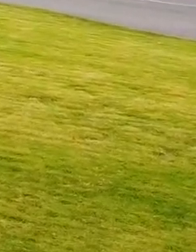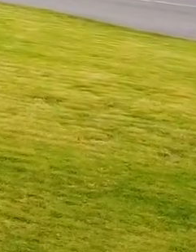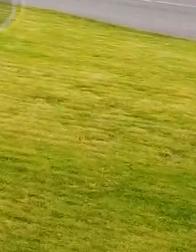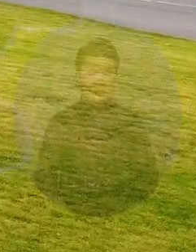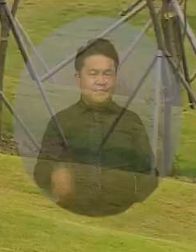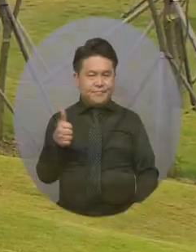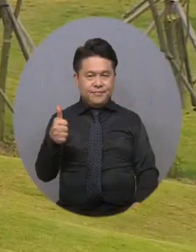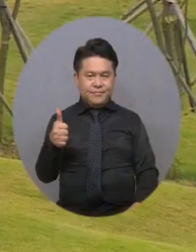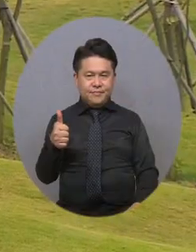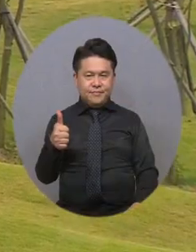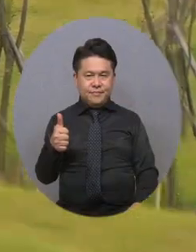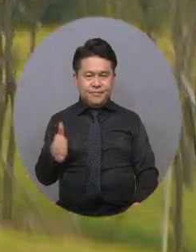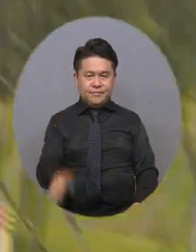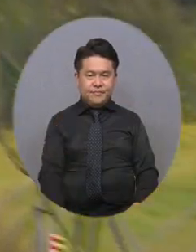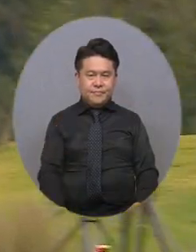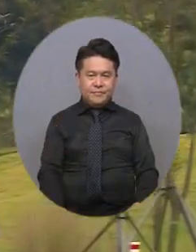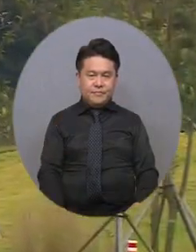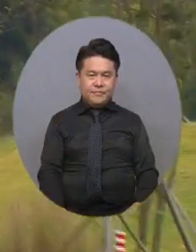굿샷.